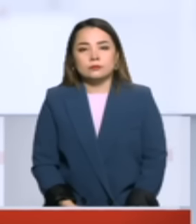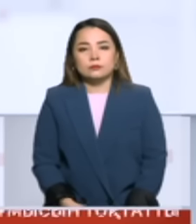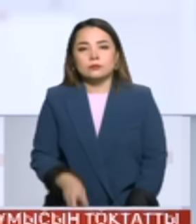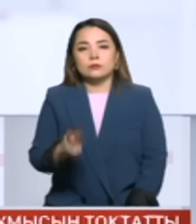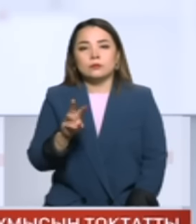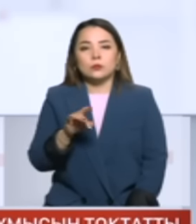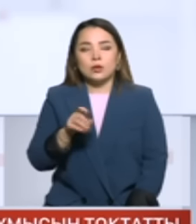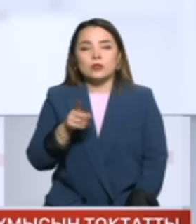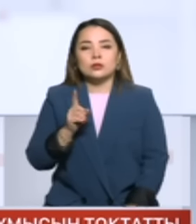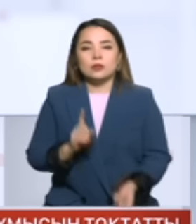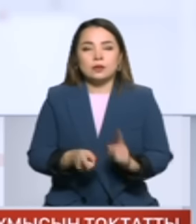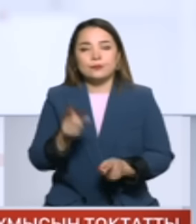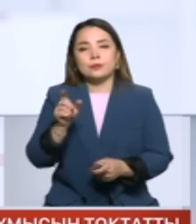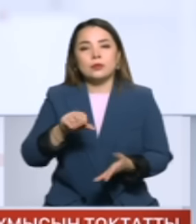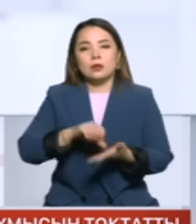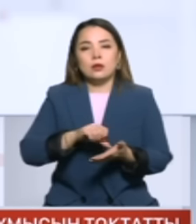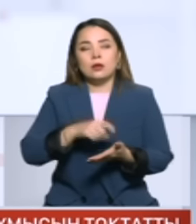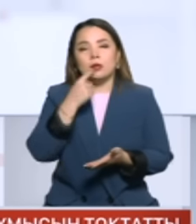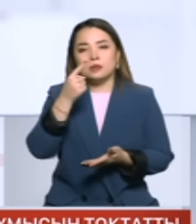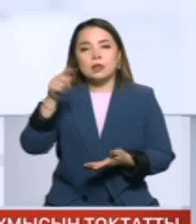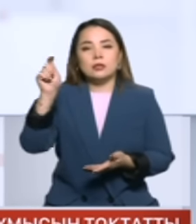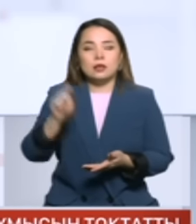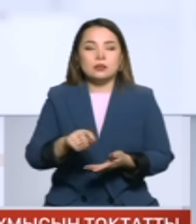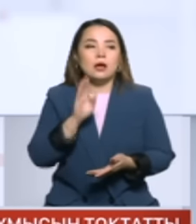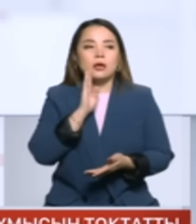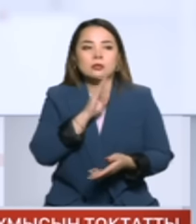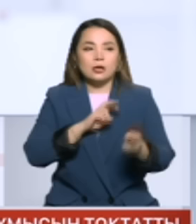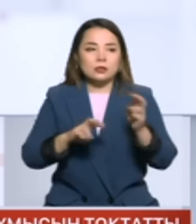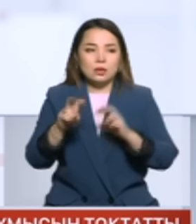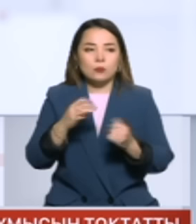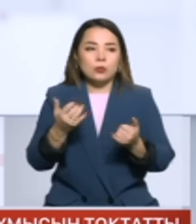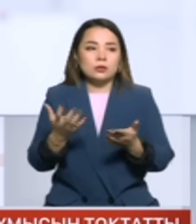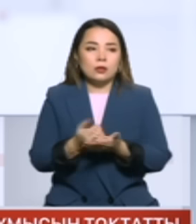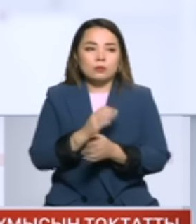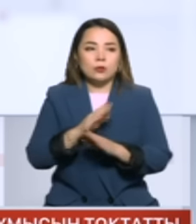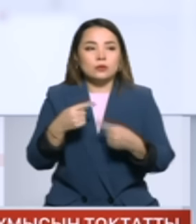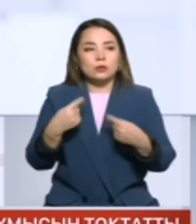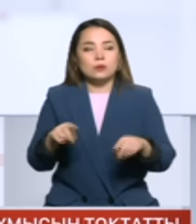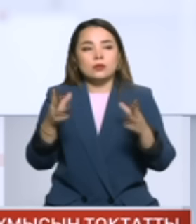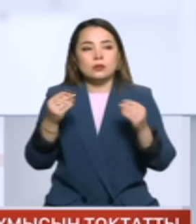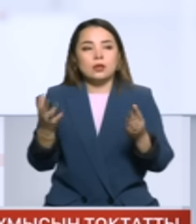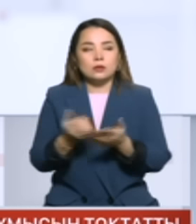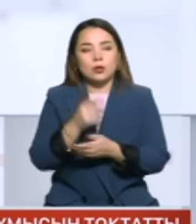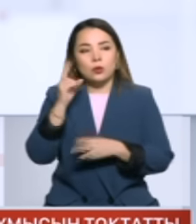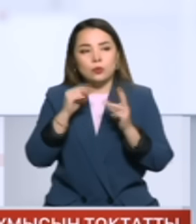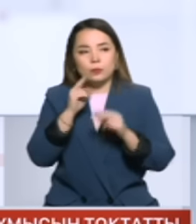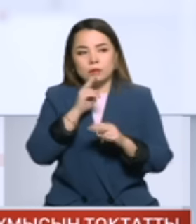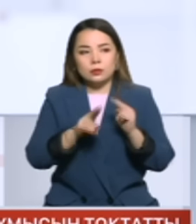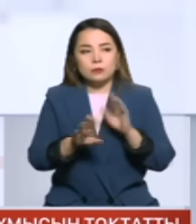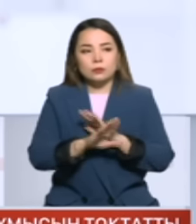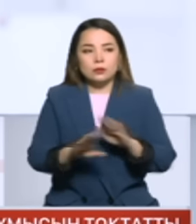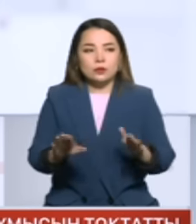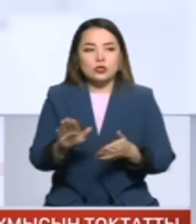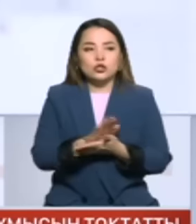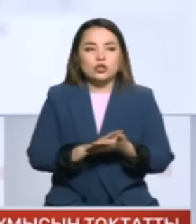Мұрат, сен нағыз азаматсың. Алыстан іздеп келдің анаңды. Бүгін табылмаса, басқа күні табылады. Үміт өшпесін